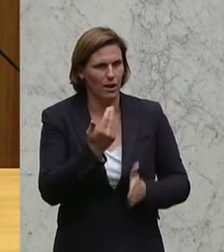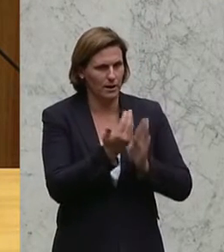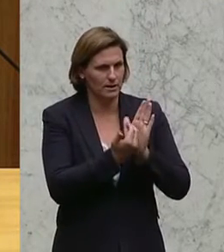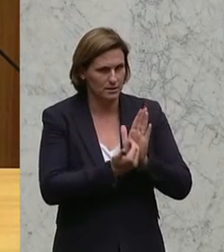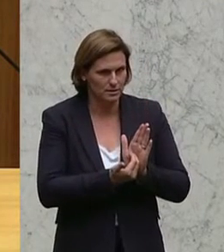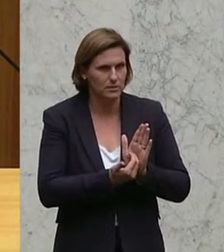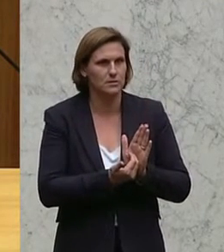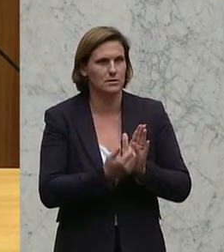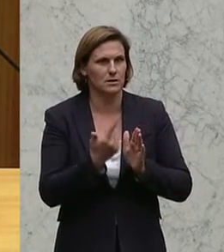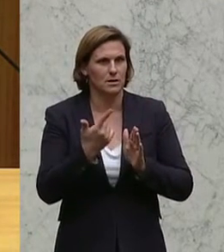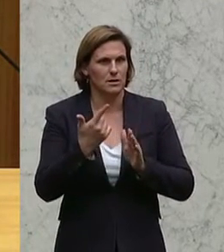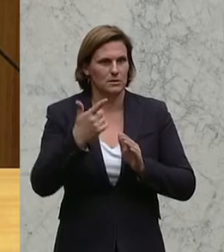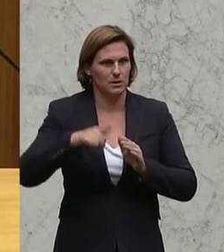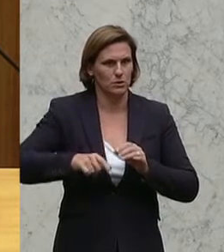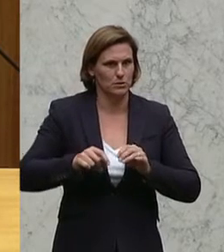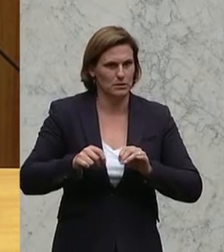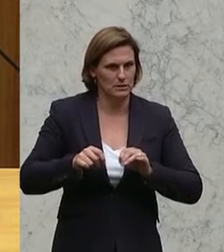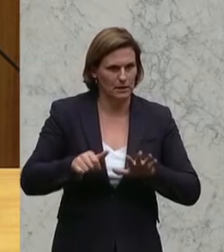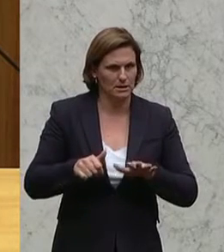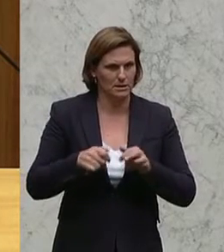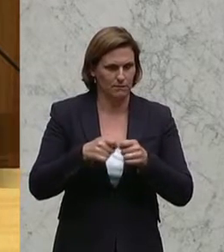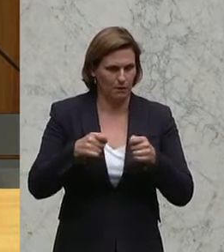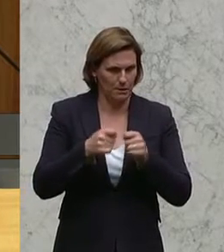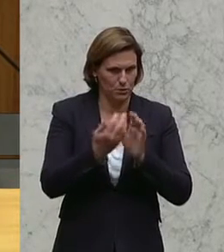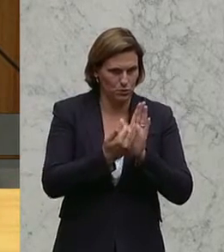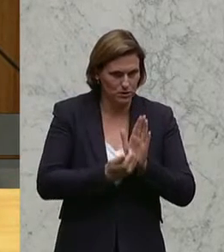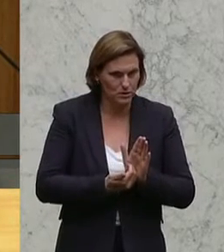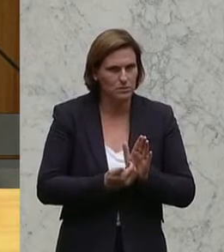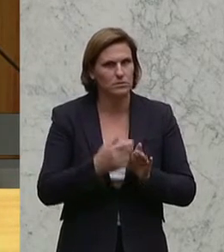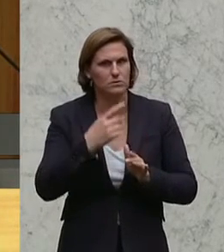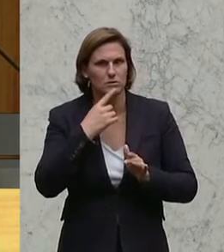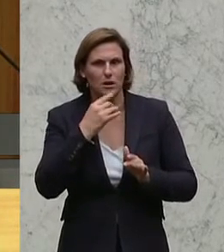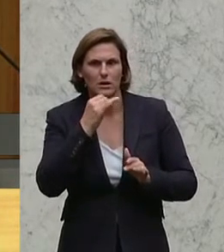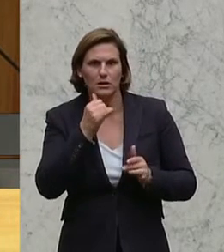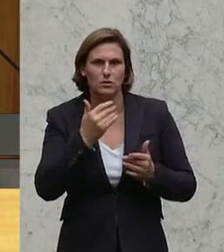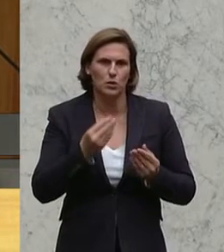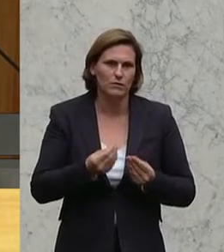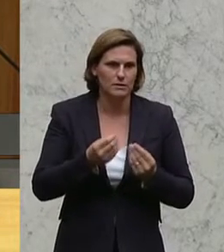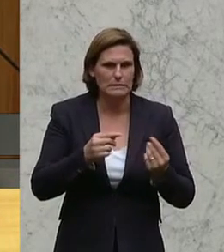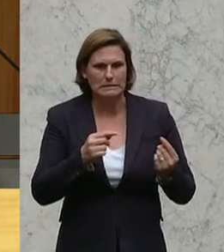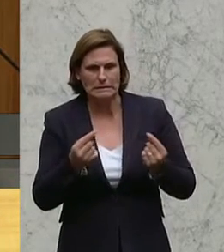Gesetz 2016, Vermessungsgesetz. Und wie gesagt, ja, es ist unstrittig, es ist eine